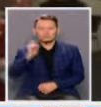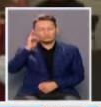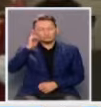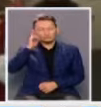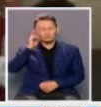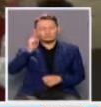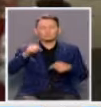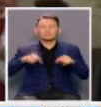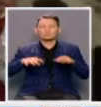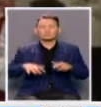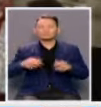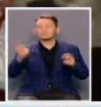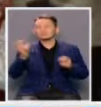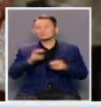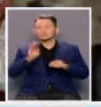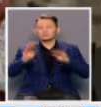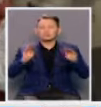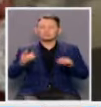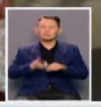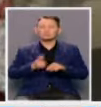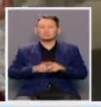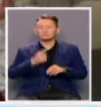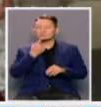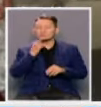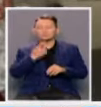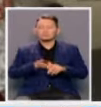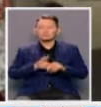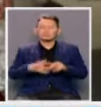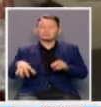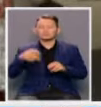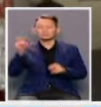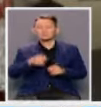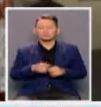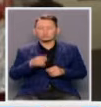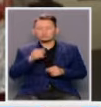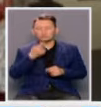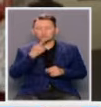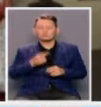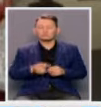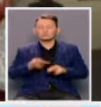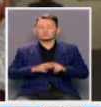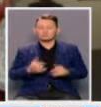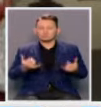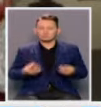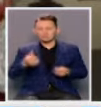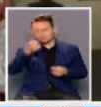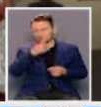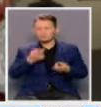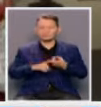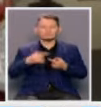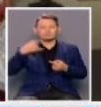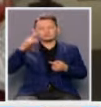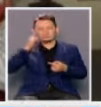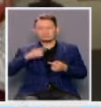жерге келіп, мынандай көрме жаса өте қиын, әркімге қиын түседі. Енді биылғы жылы осы